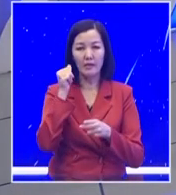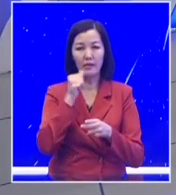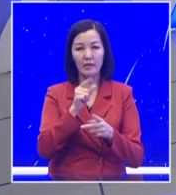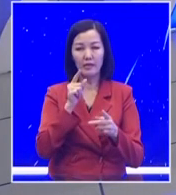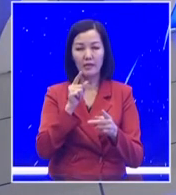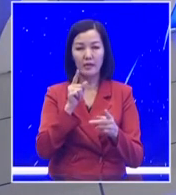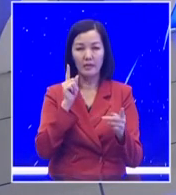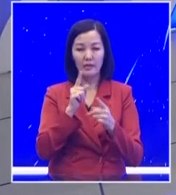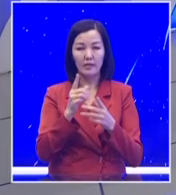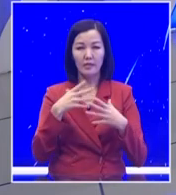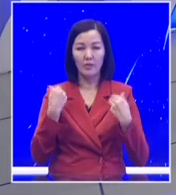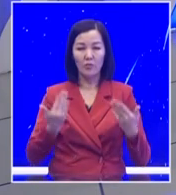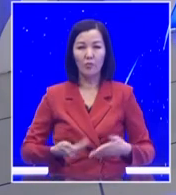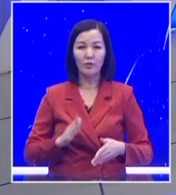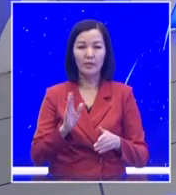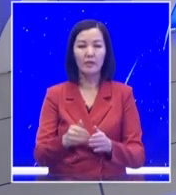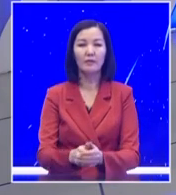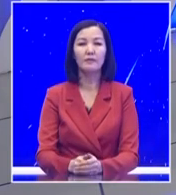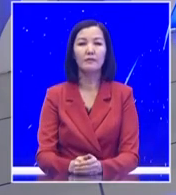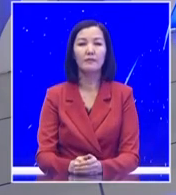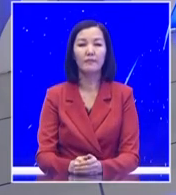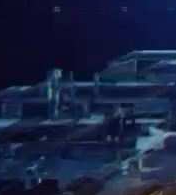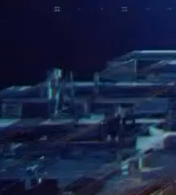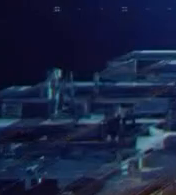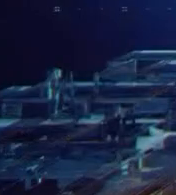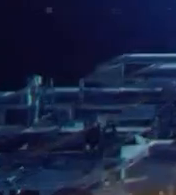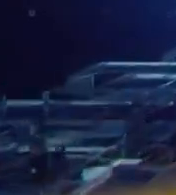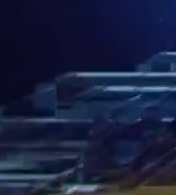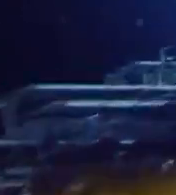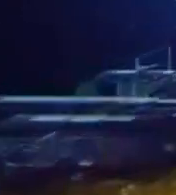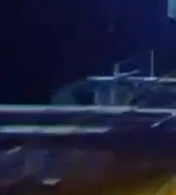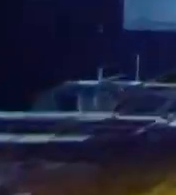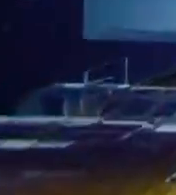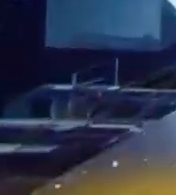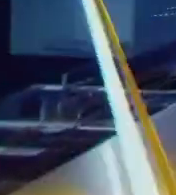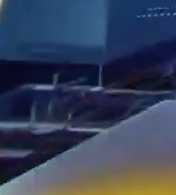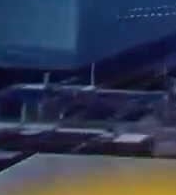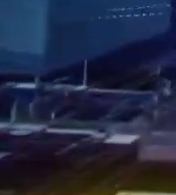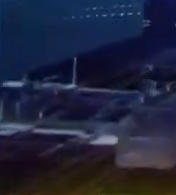рахмет. Келесі эфирде жүздескенше аман сау болыңыздар. Thank you.